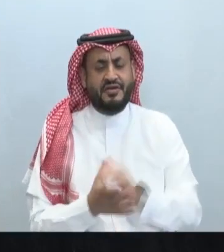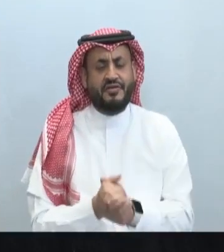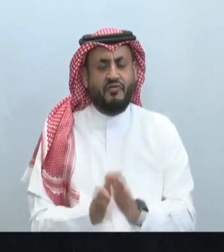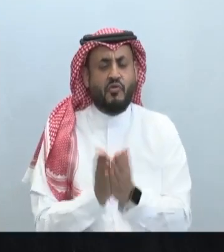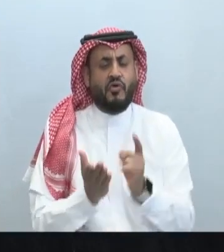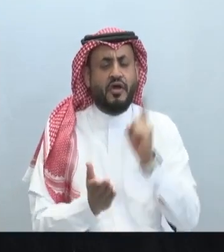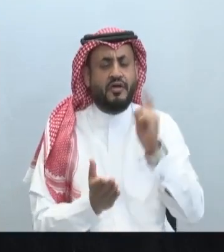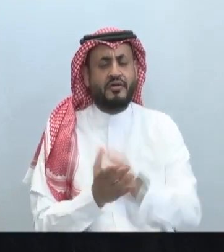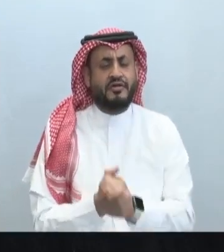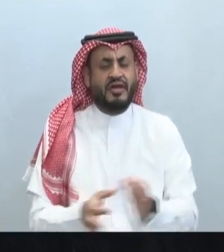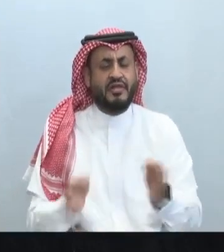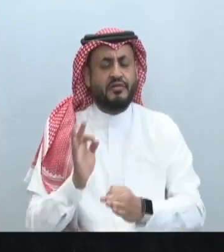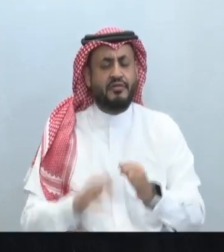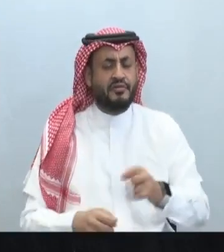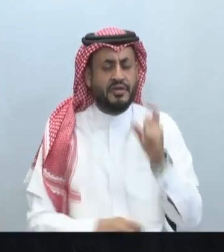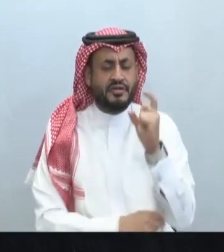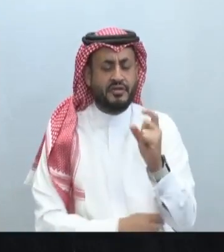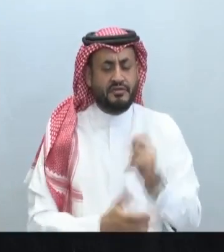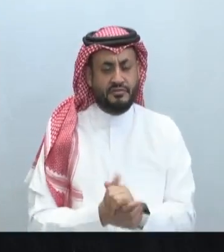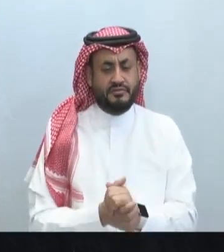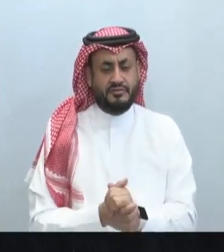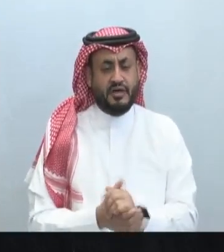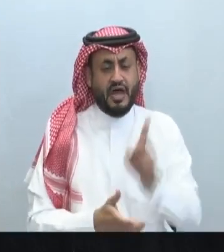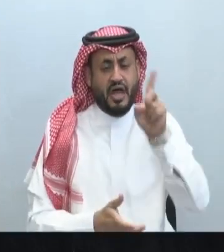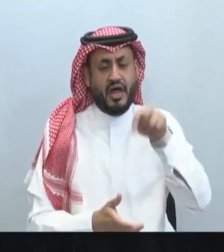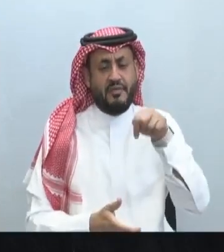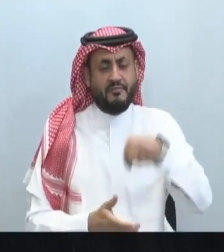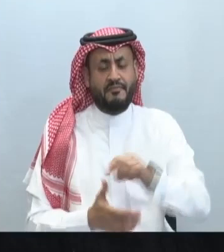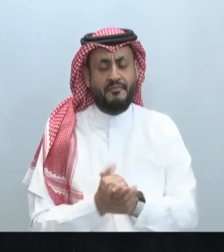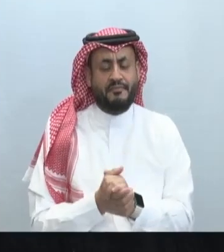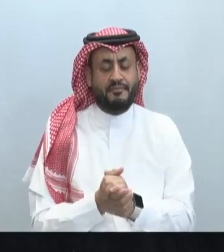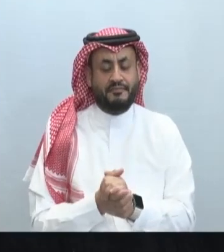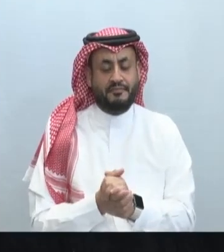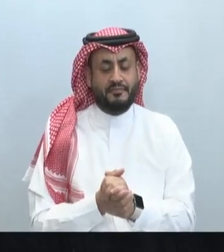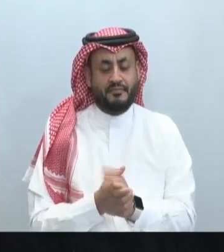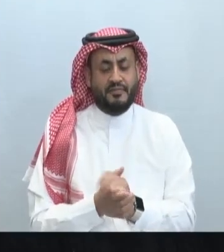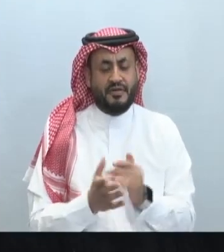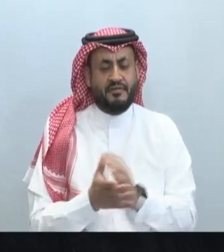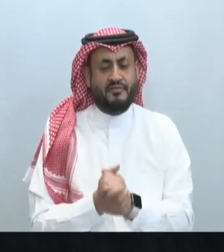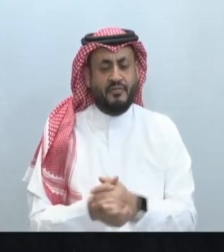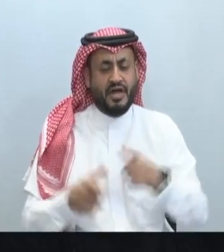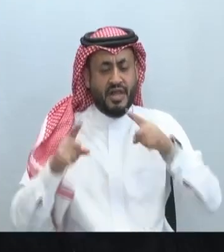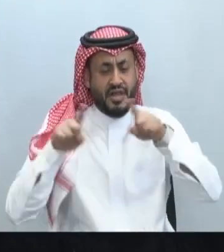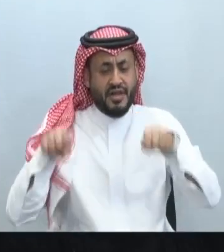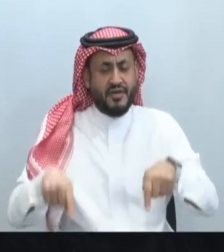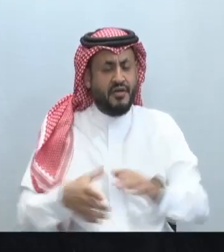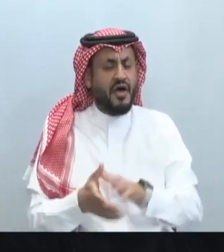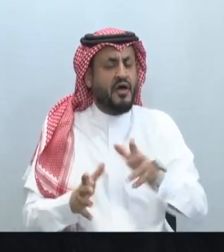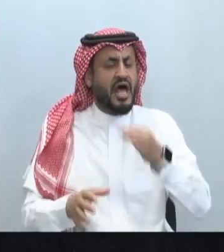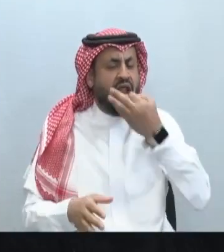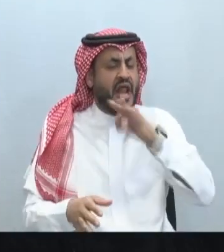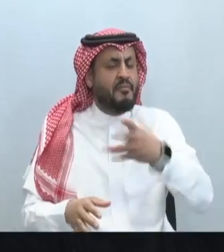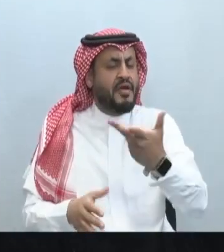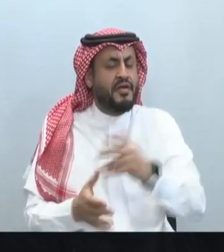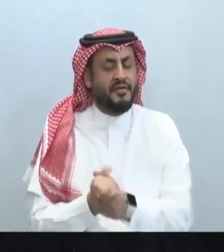الكريم والدراسات الاسلاميه واليوم باذن الله سبحانه وتعالى في مقرر الحديث حديث من ابنائي